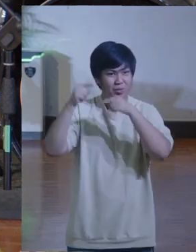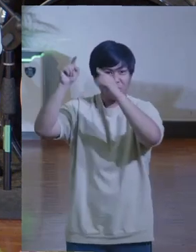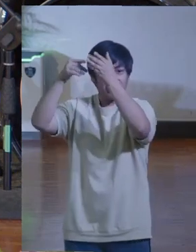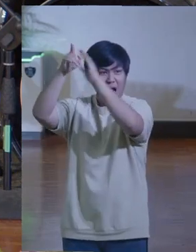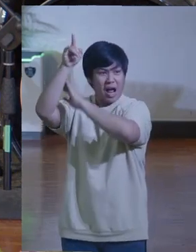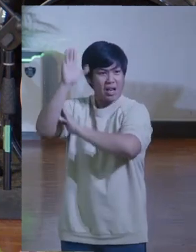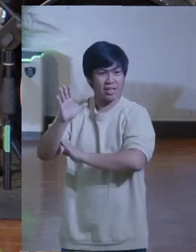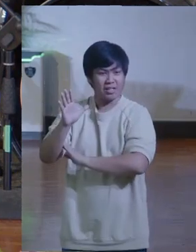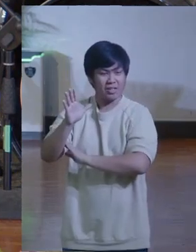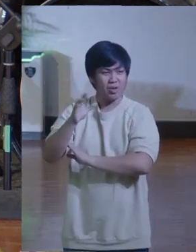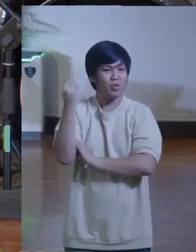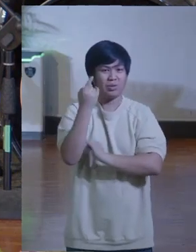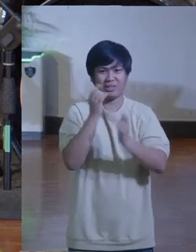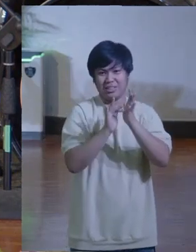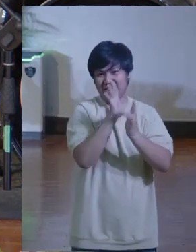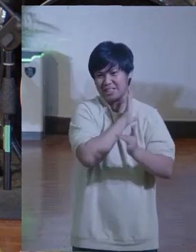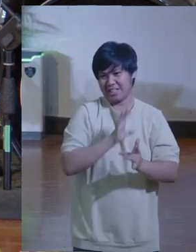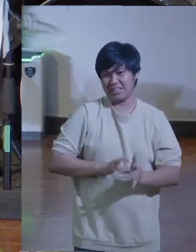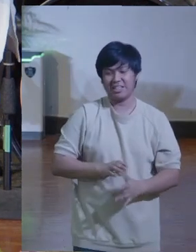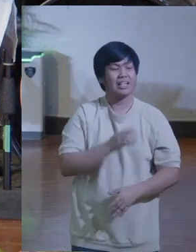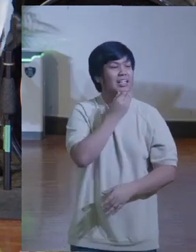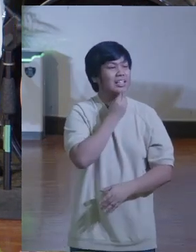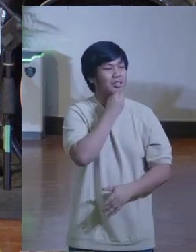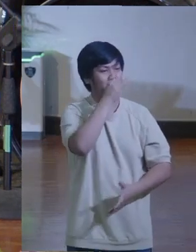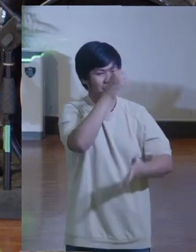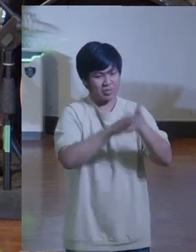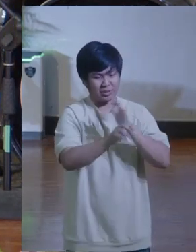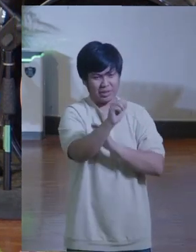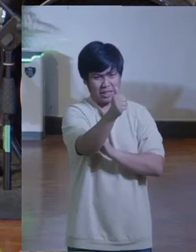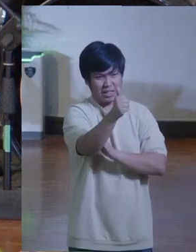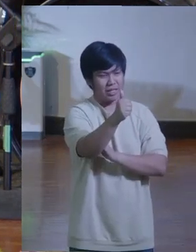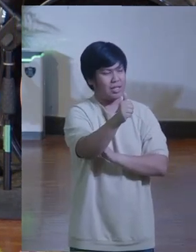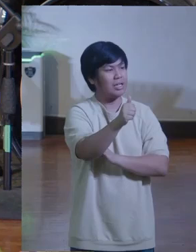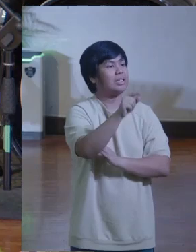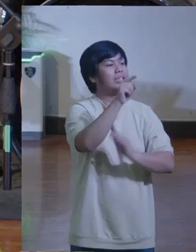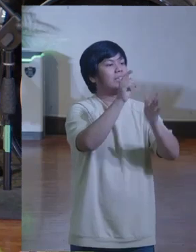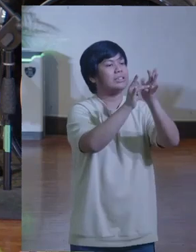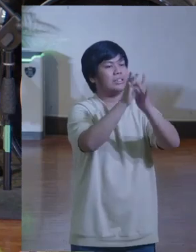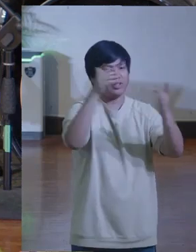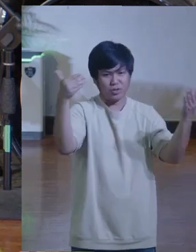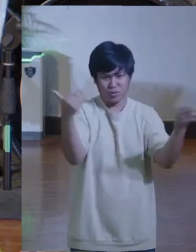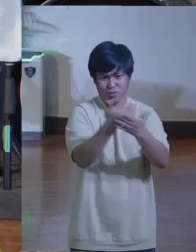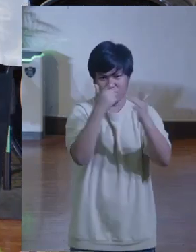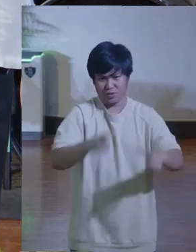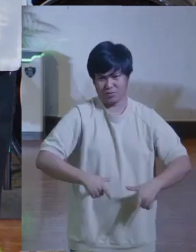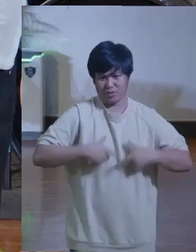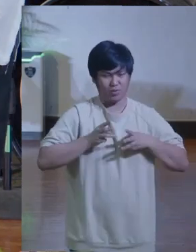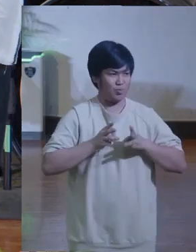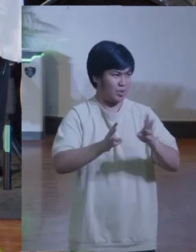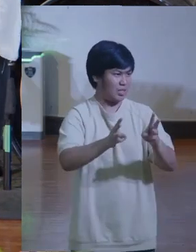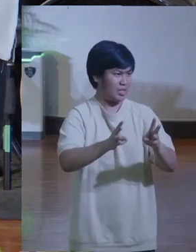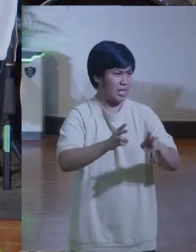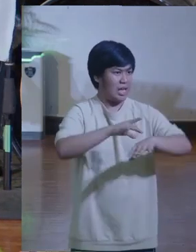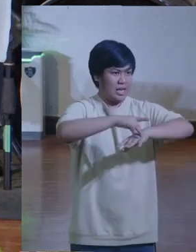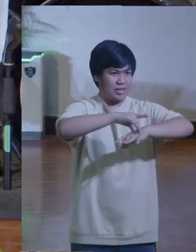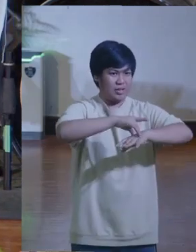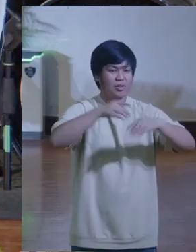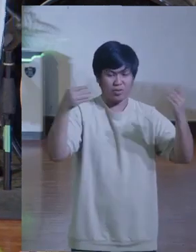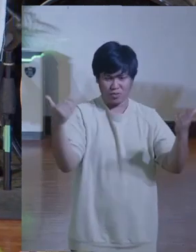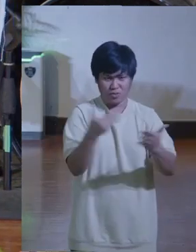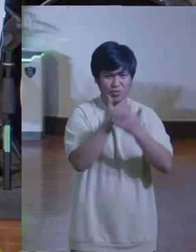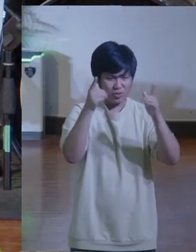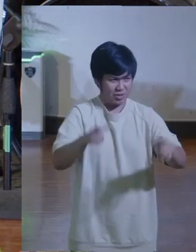yan ay si Kristo Jesus. Sabi ng Hebrews 10, He is the new and living way. His flesh is the new and living